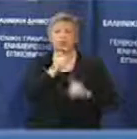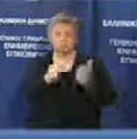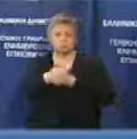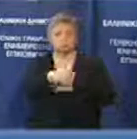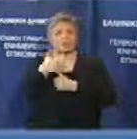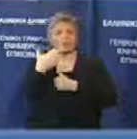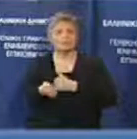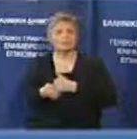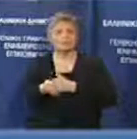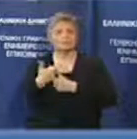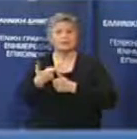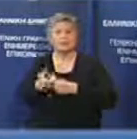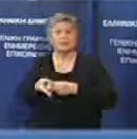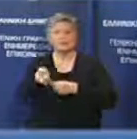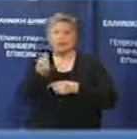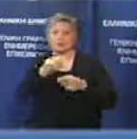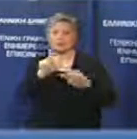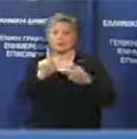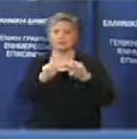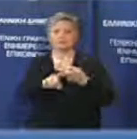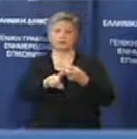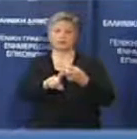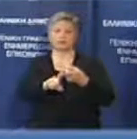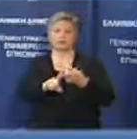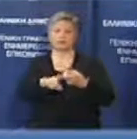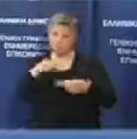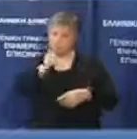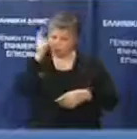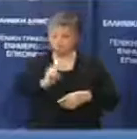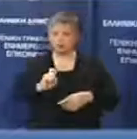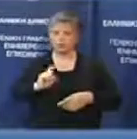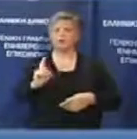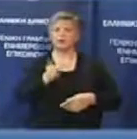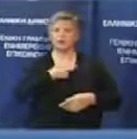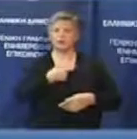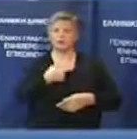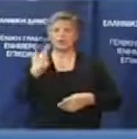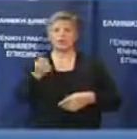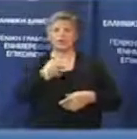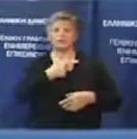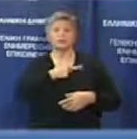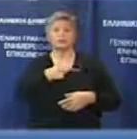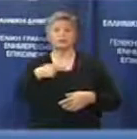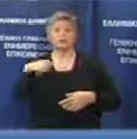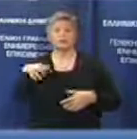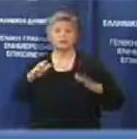την εξαιρετικά σημαντική, όπως ξέρετε όλοι σας, εξαιρετικά σύνοδο κορυφής αύριο.